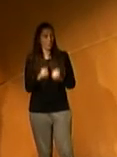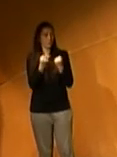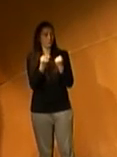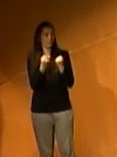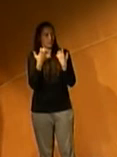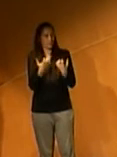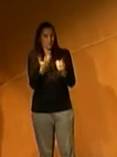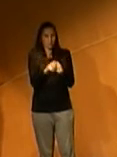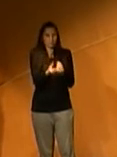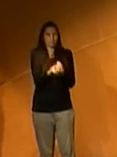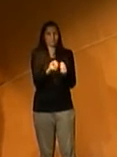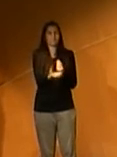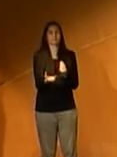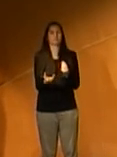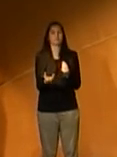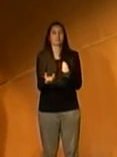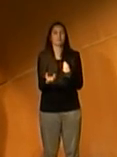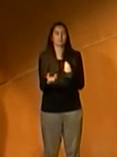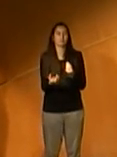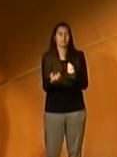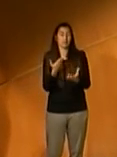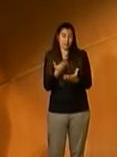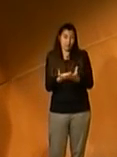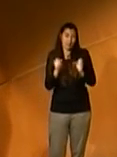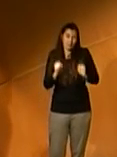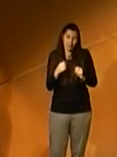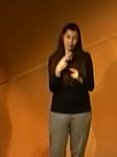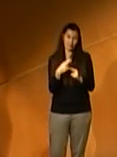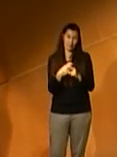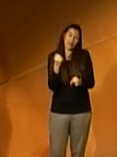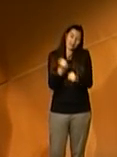sein de l'IME. C'est peut-être ce qu'on peut nommer un travail inclusif.